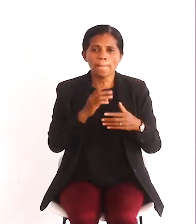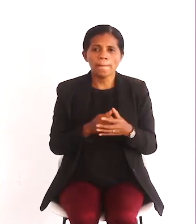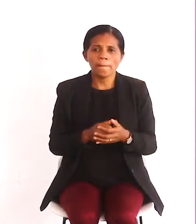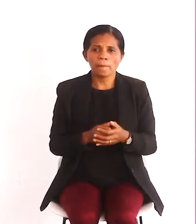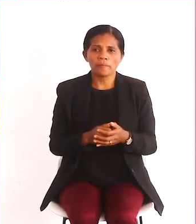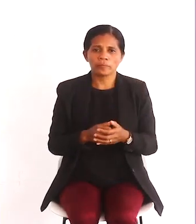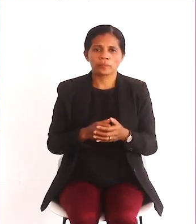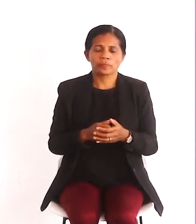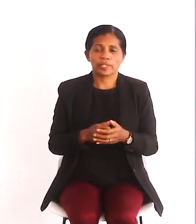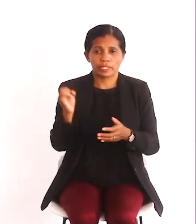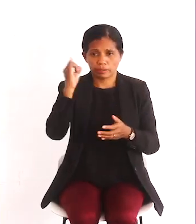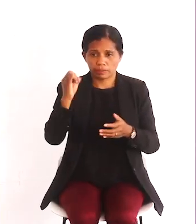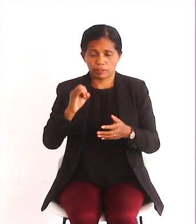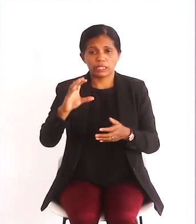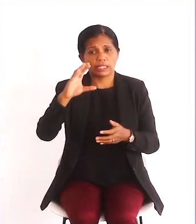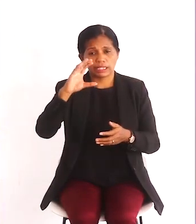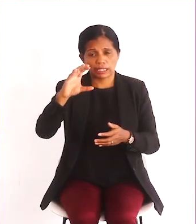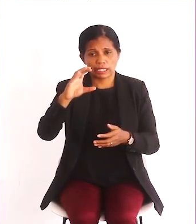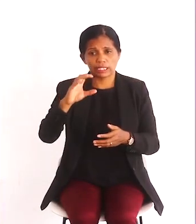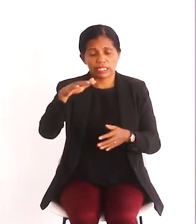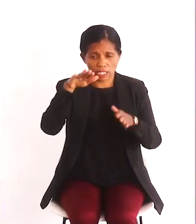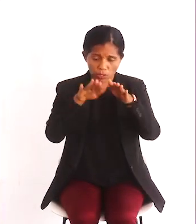C nia iha okos.